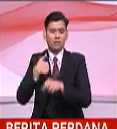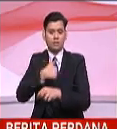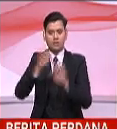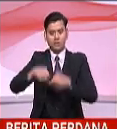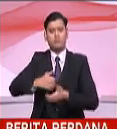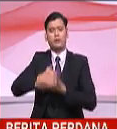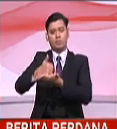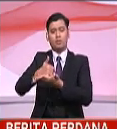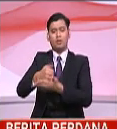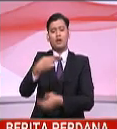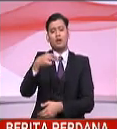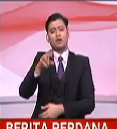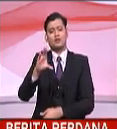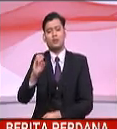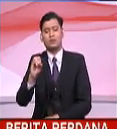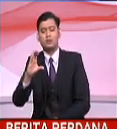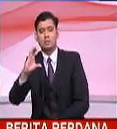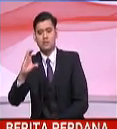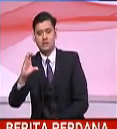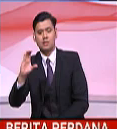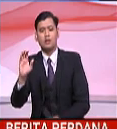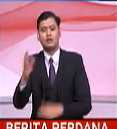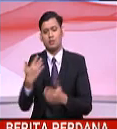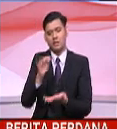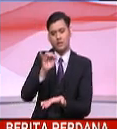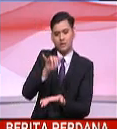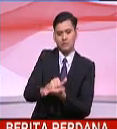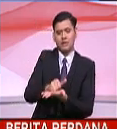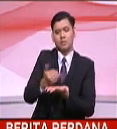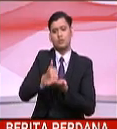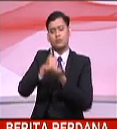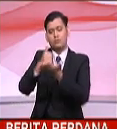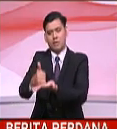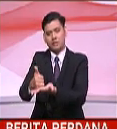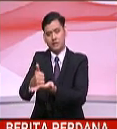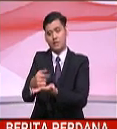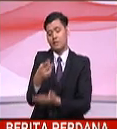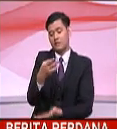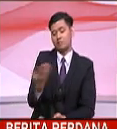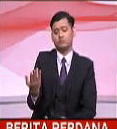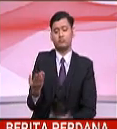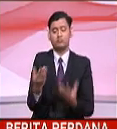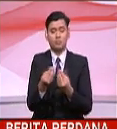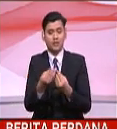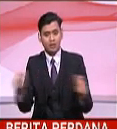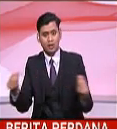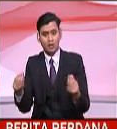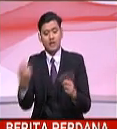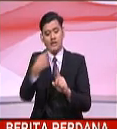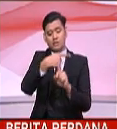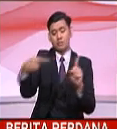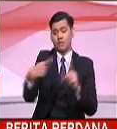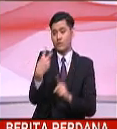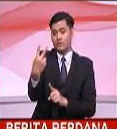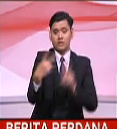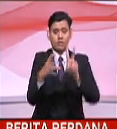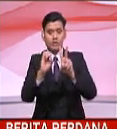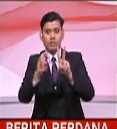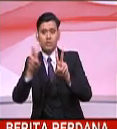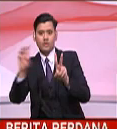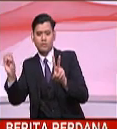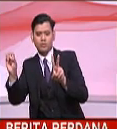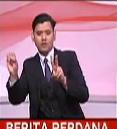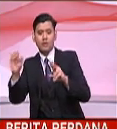merupakan salah satu penyumbang peningkatan jualan hartanah pada tahun lepas jualan Hartono pada separuh kedua 2020